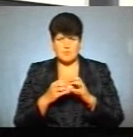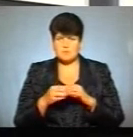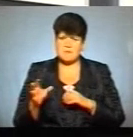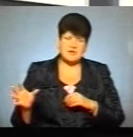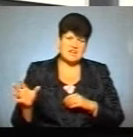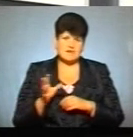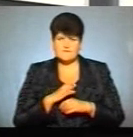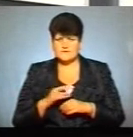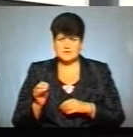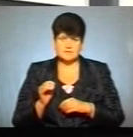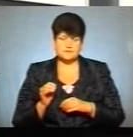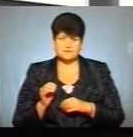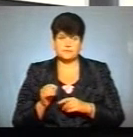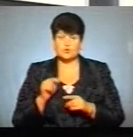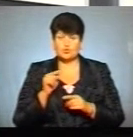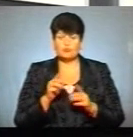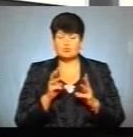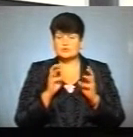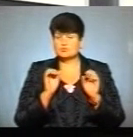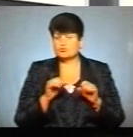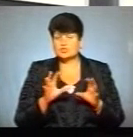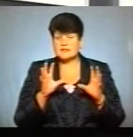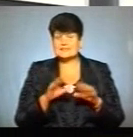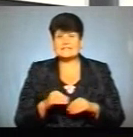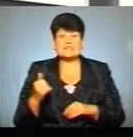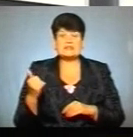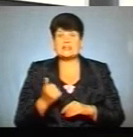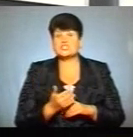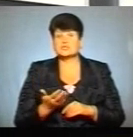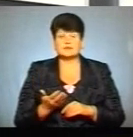всіх, тому що таку пожежу можна гасити тижнями.